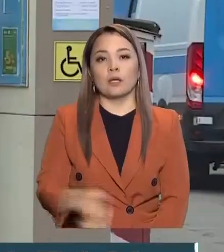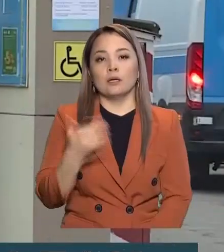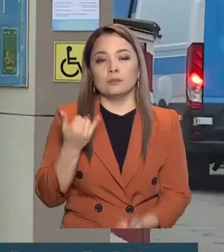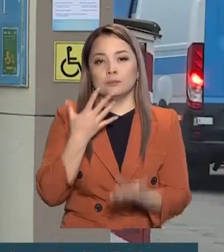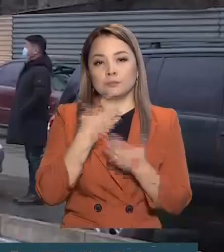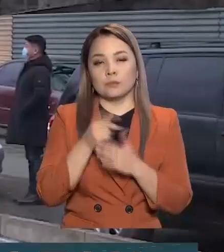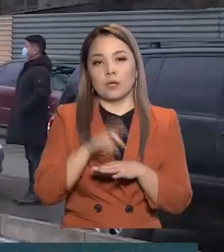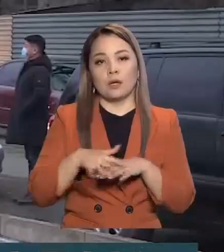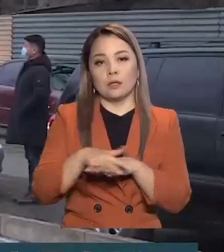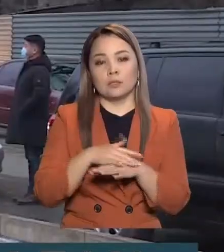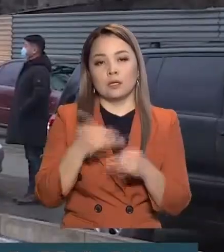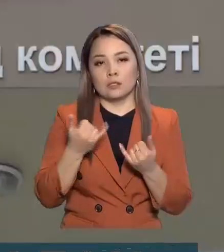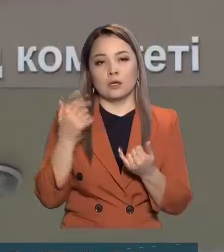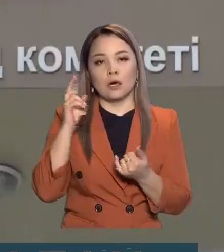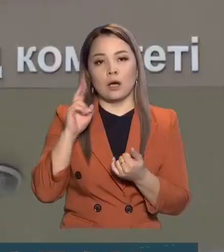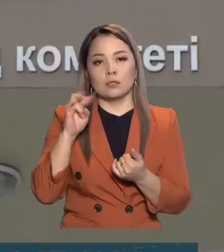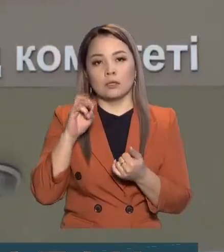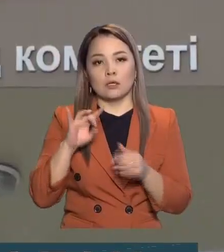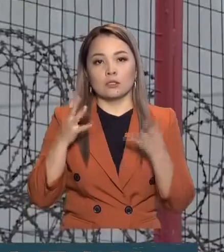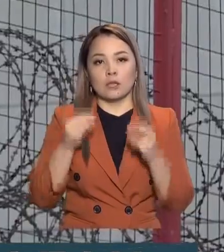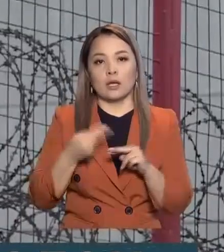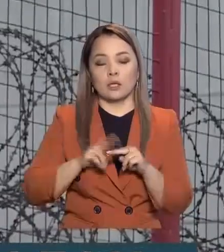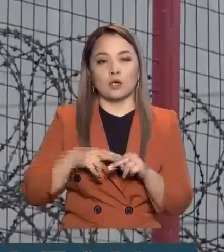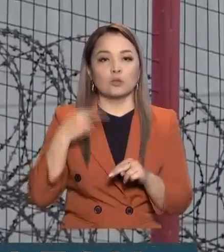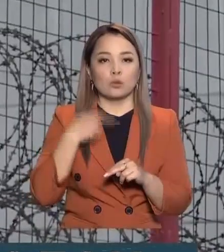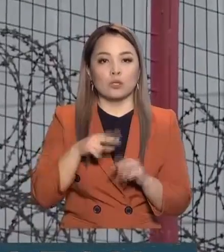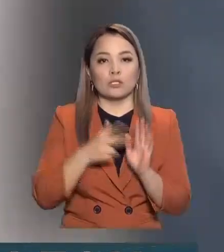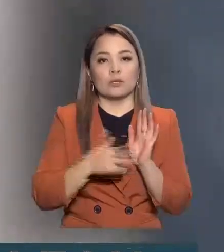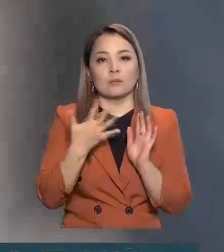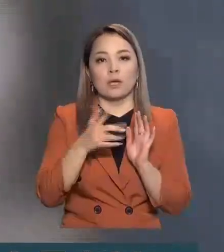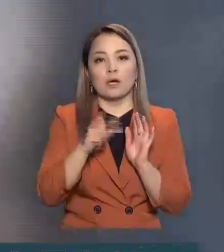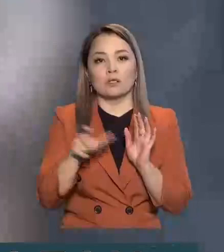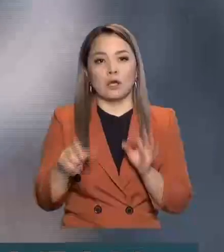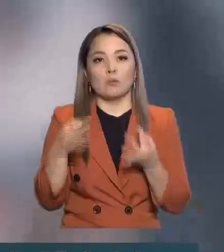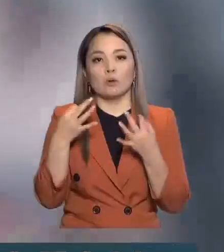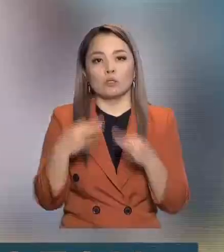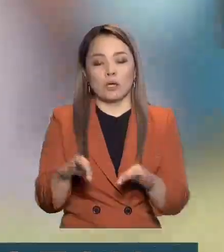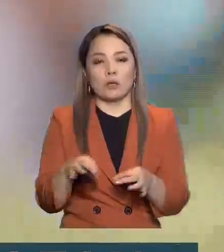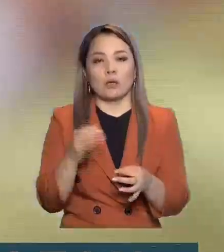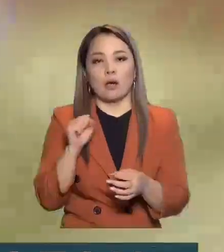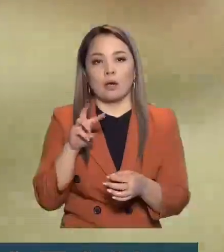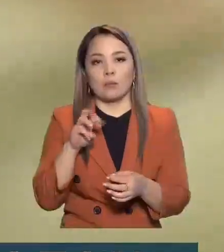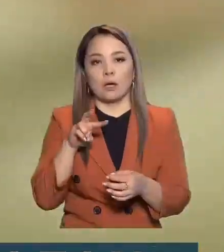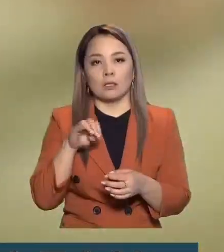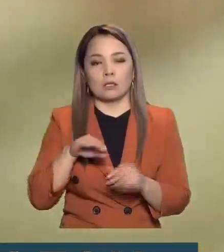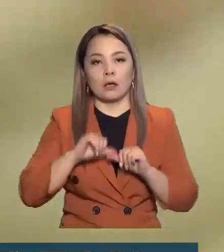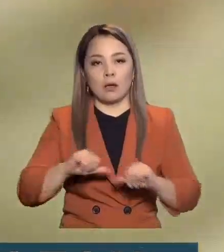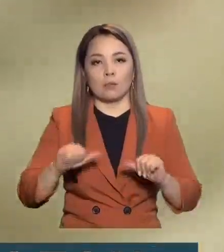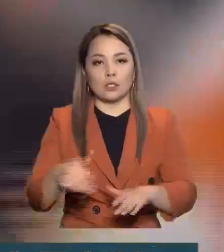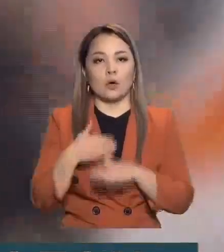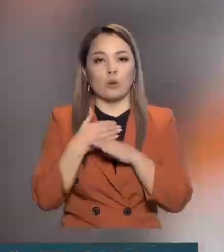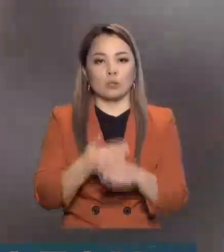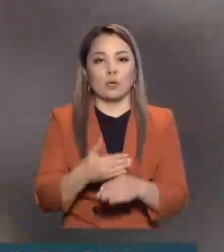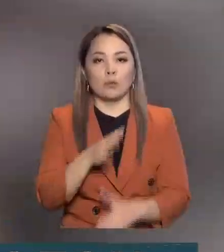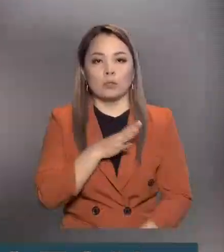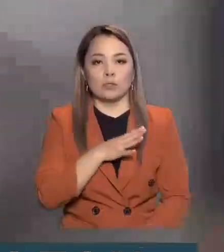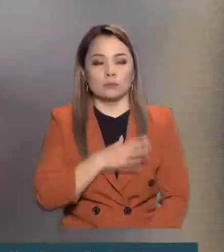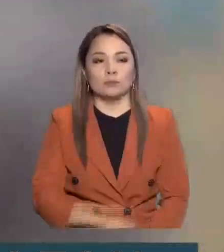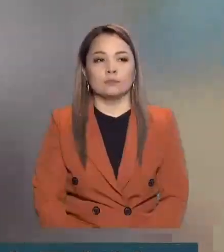Кыянат пен аманат каралган таргезинде түрмөгө түшкөн 85 адамдын босап чыгууна аманат комиссиясы сеп болду.